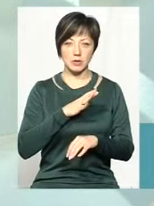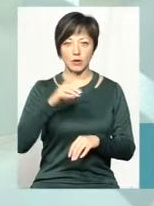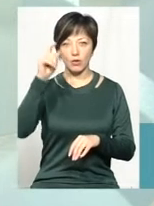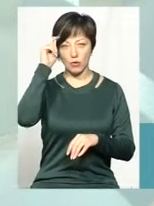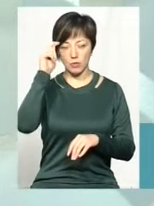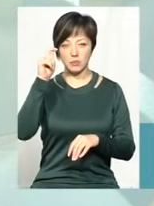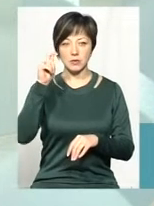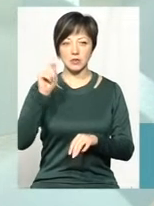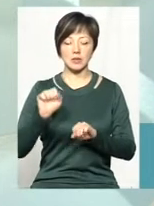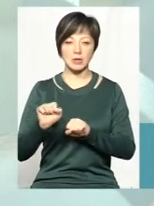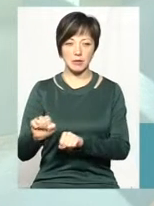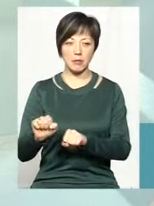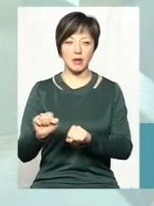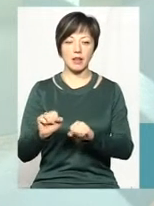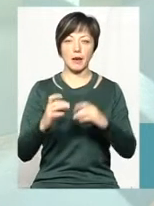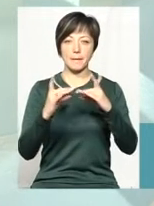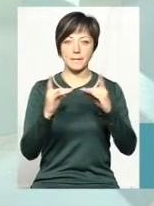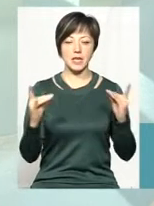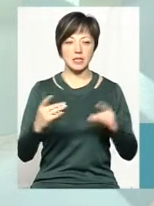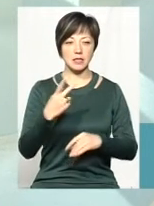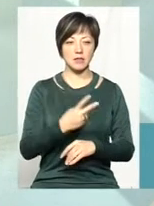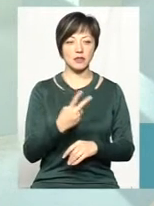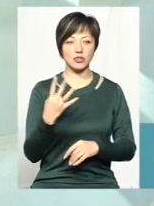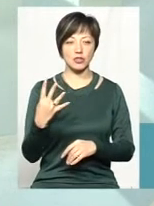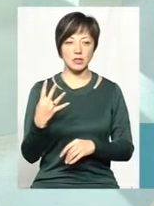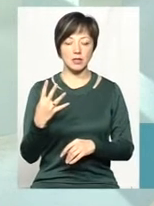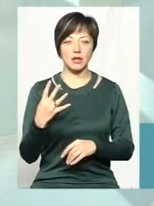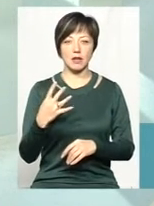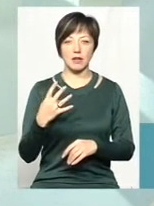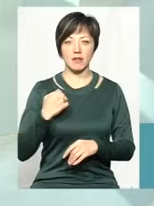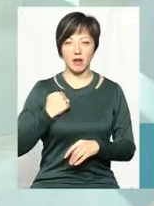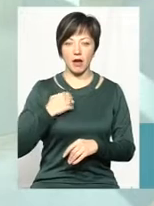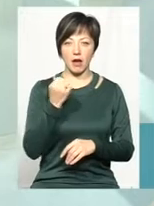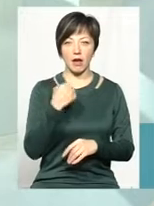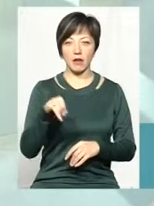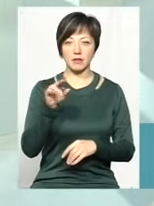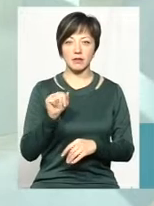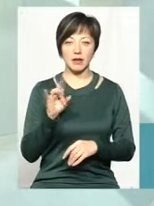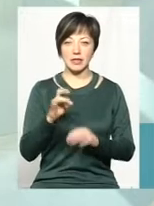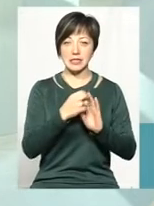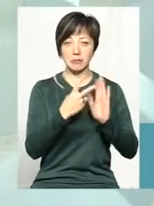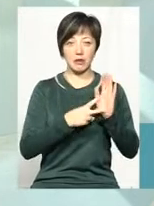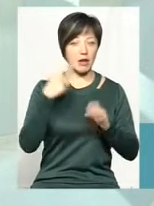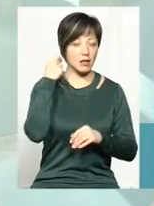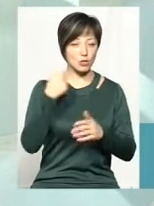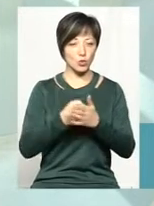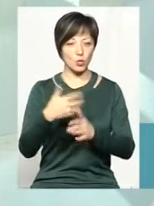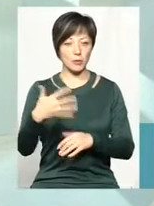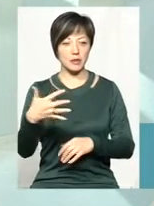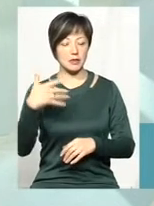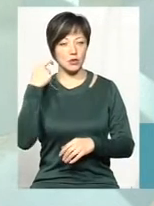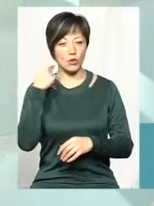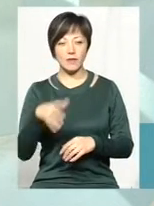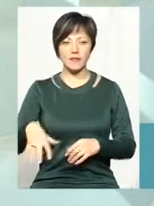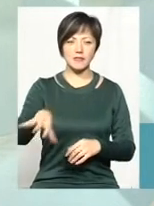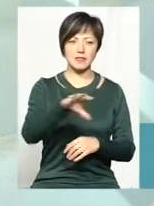Хлопці тримали міст. Тримали міст 24 айдарівці, це вік від 17 до 50 років.